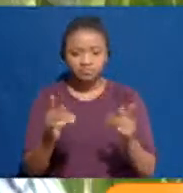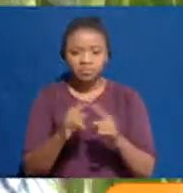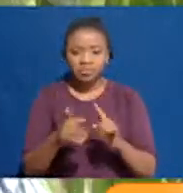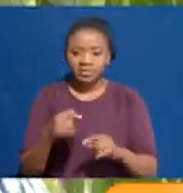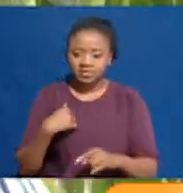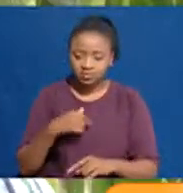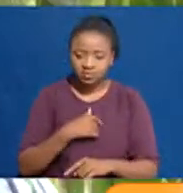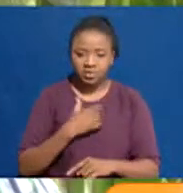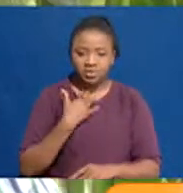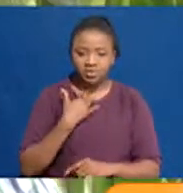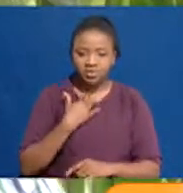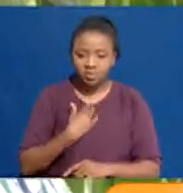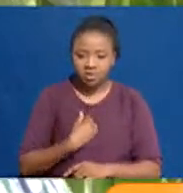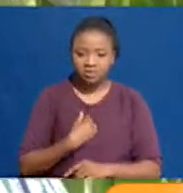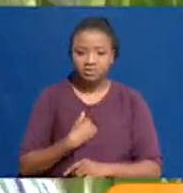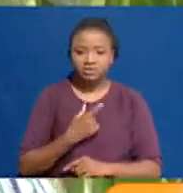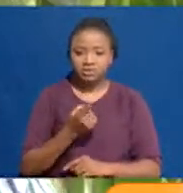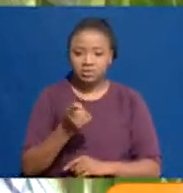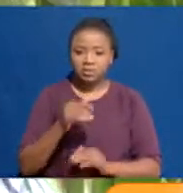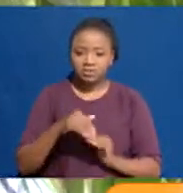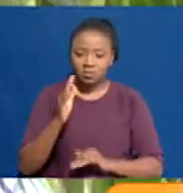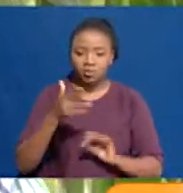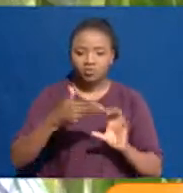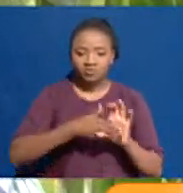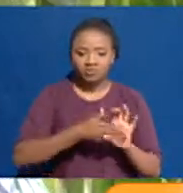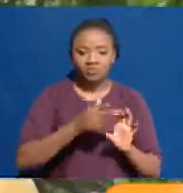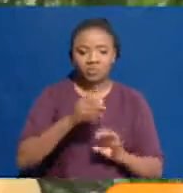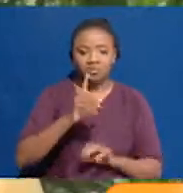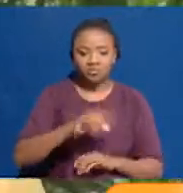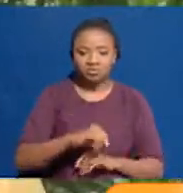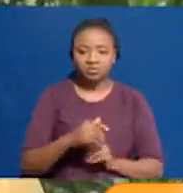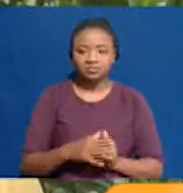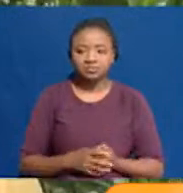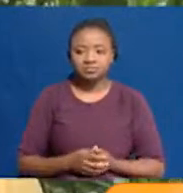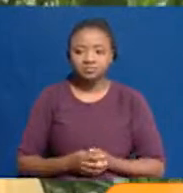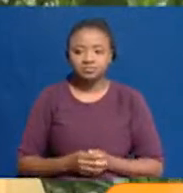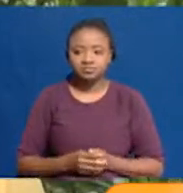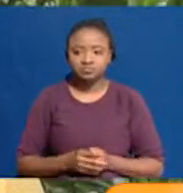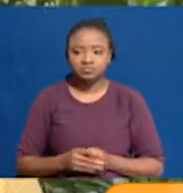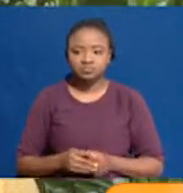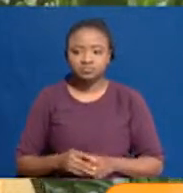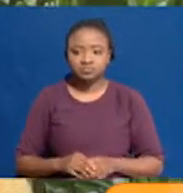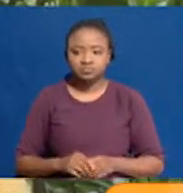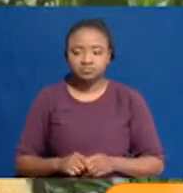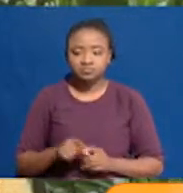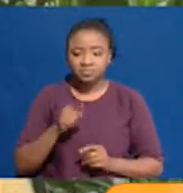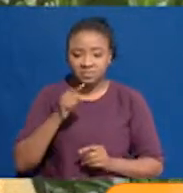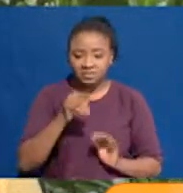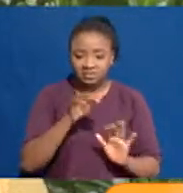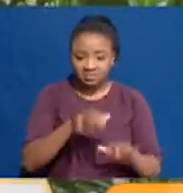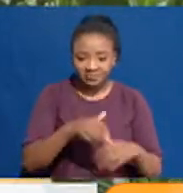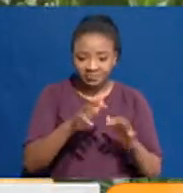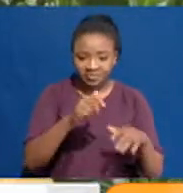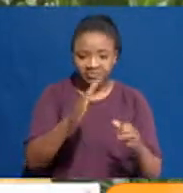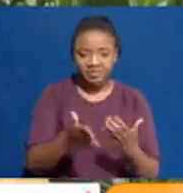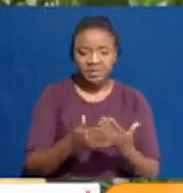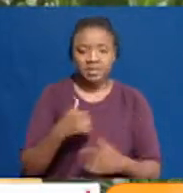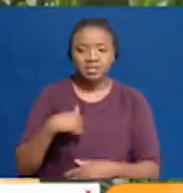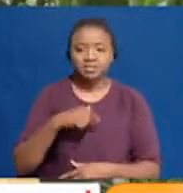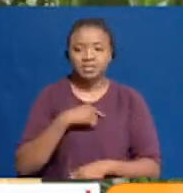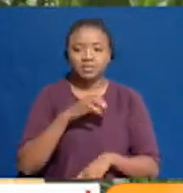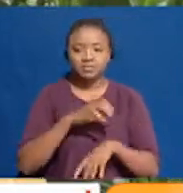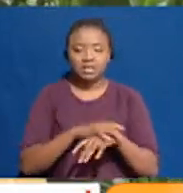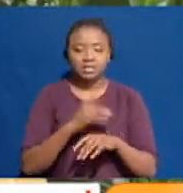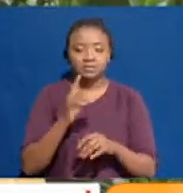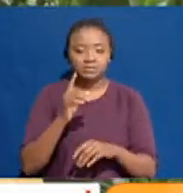are still looking forward for them to reduce also the fuel prices. Hii ndio kitega uchumi yetu. So tunaomba serikali wasiweke